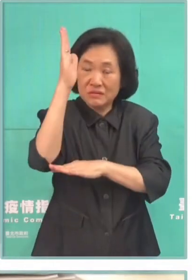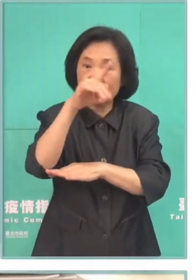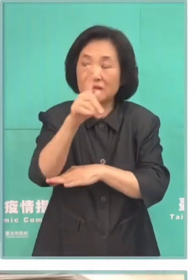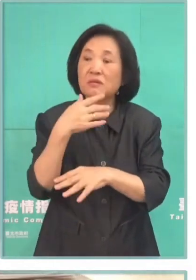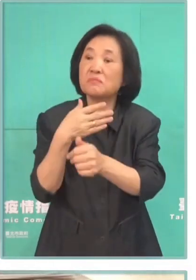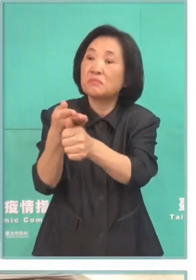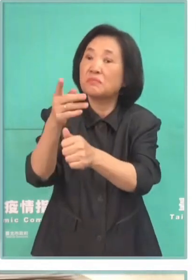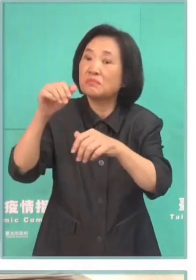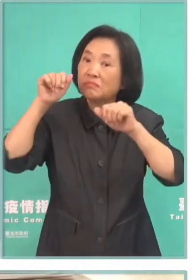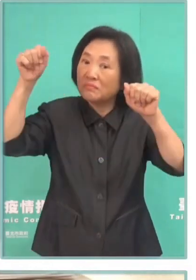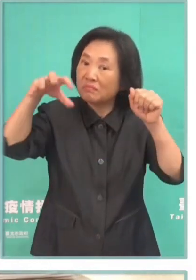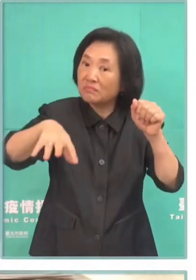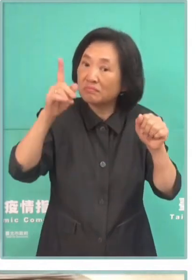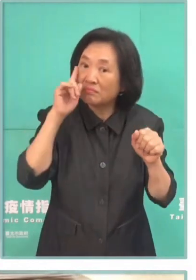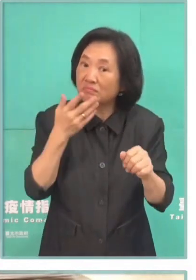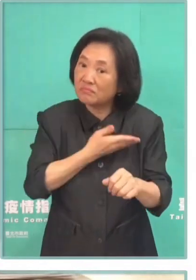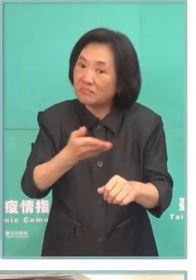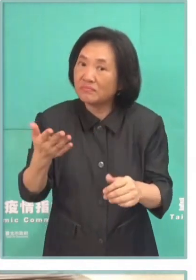给健身中心吗？